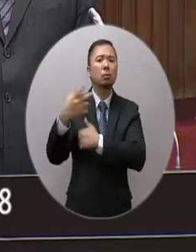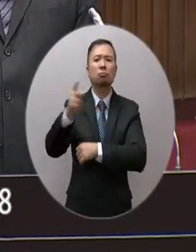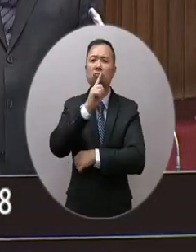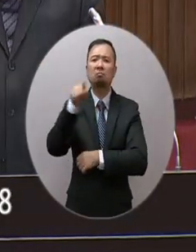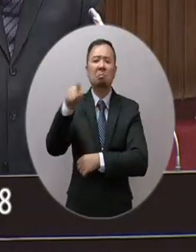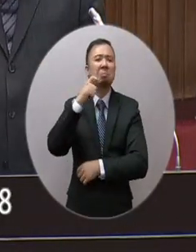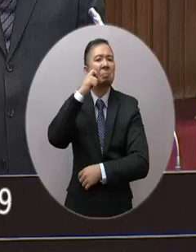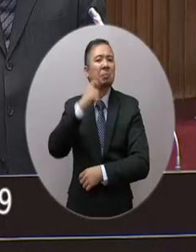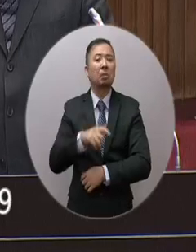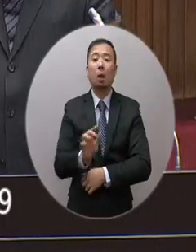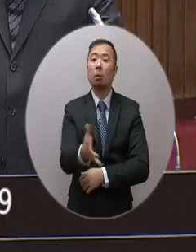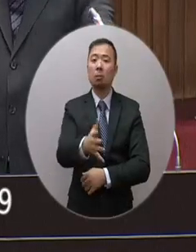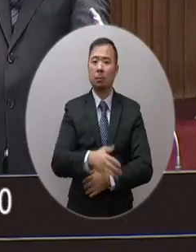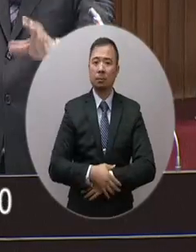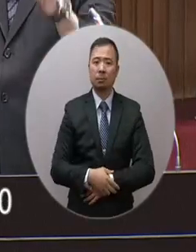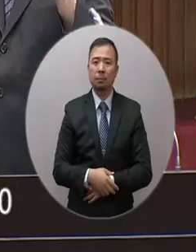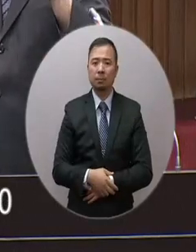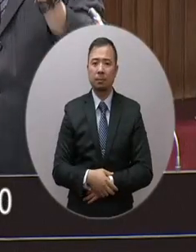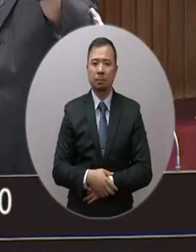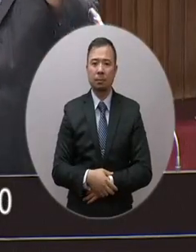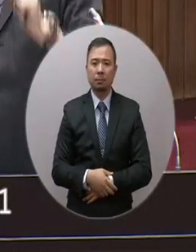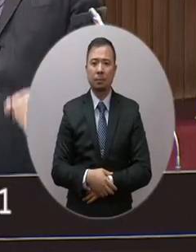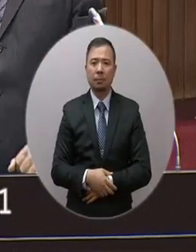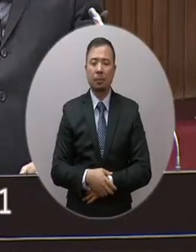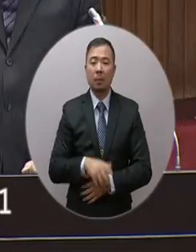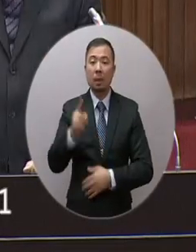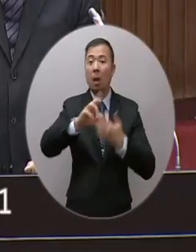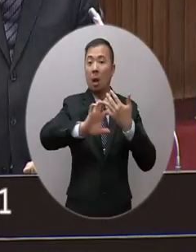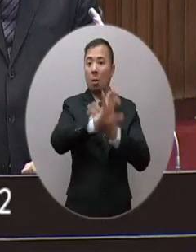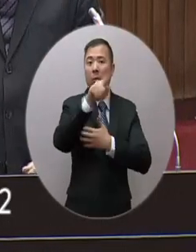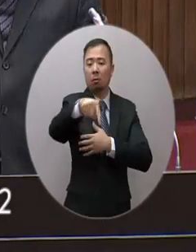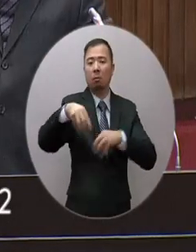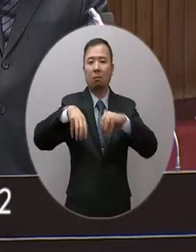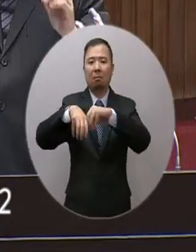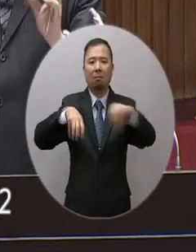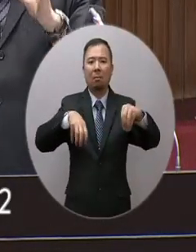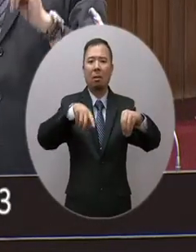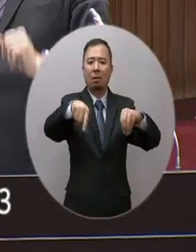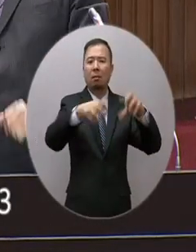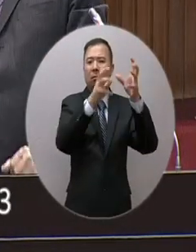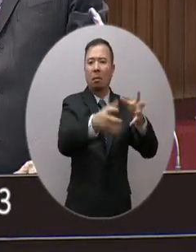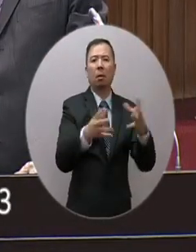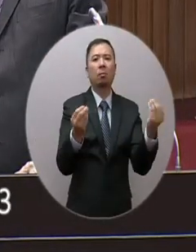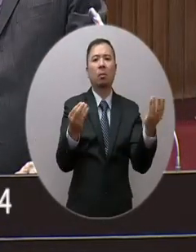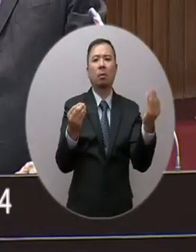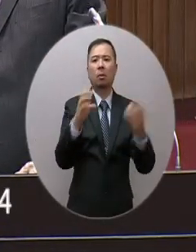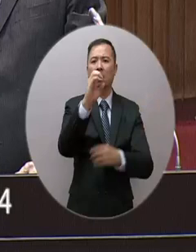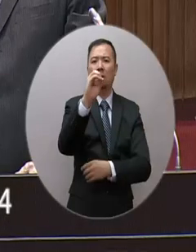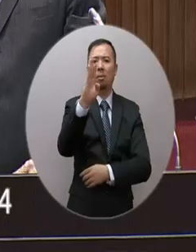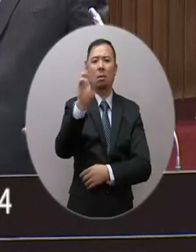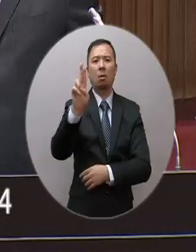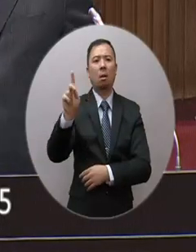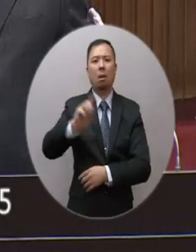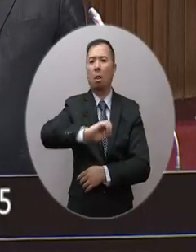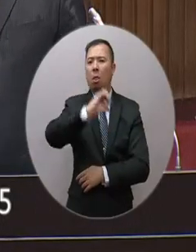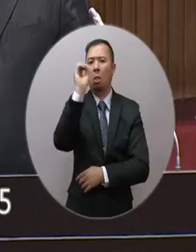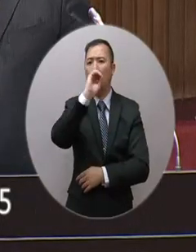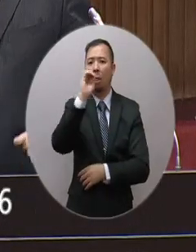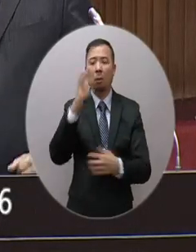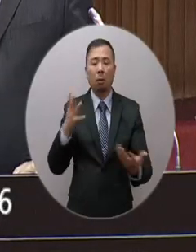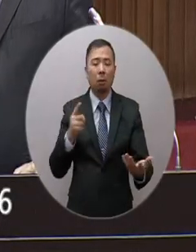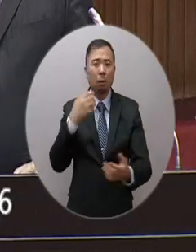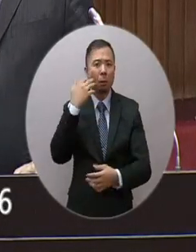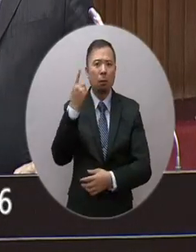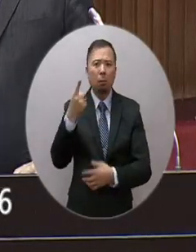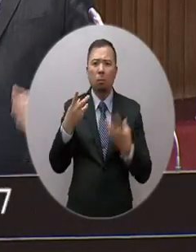为什么？因为我们海外没有分行。因为我们没有 OBU， 啊，安尼要安怎做会